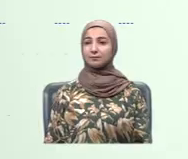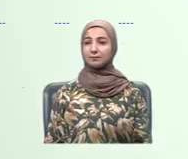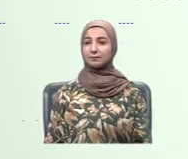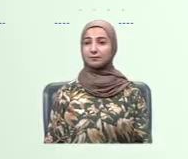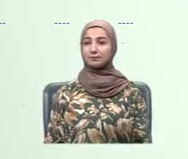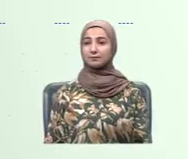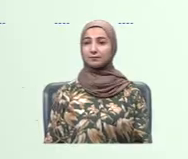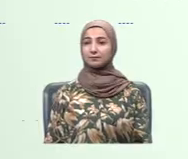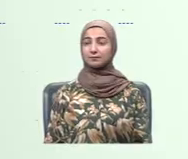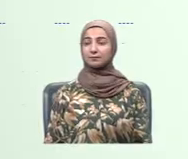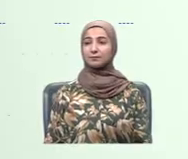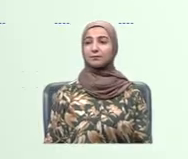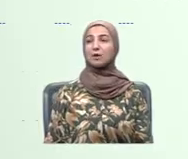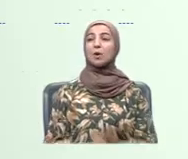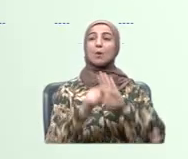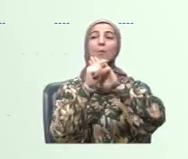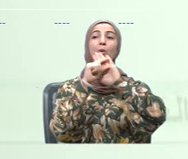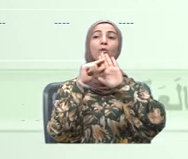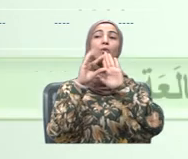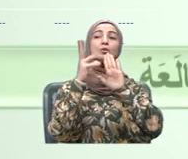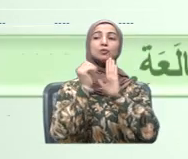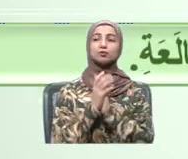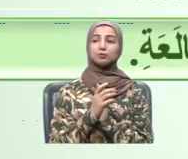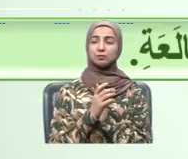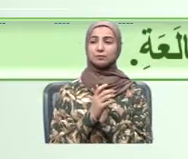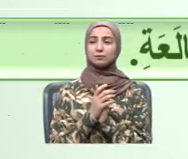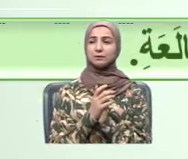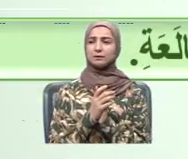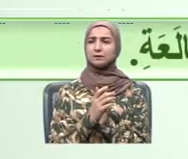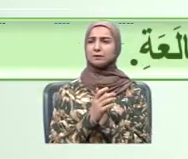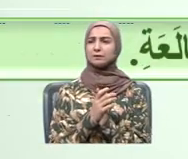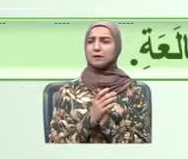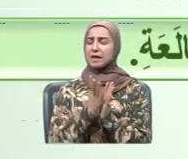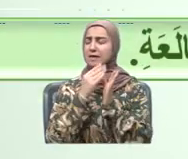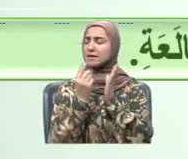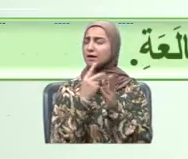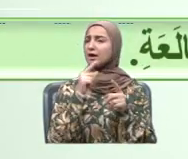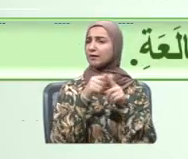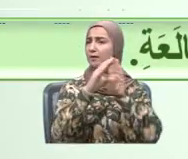موضوع النص بعد قراءتك سيتضح لك أنه يتحدث